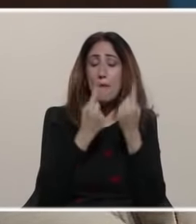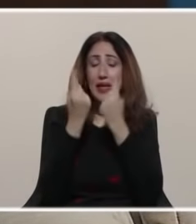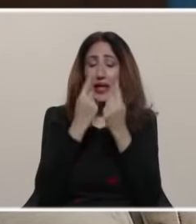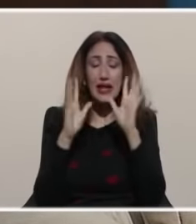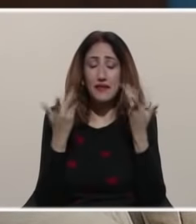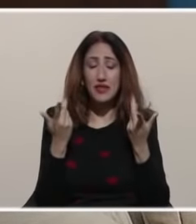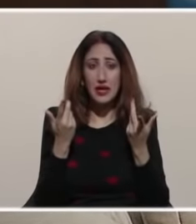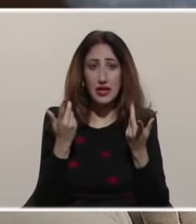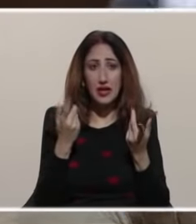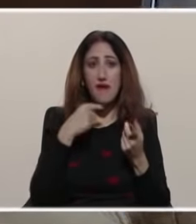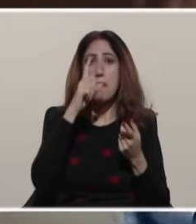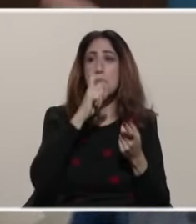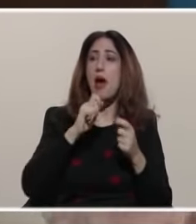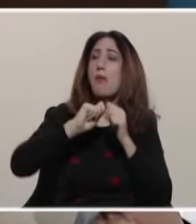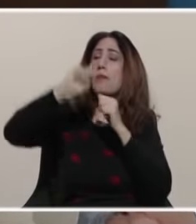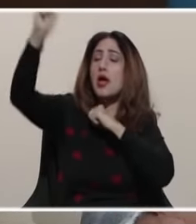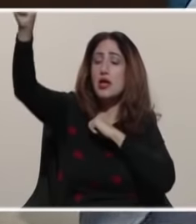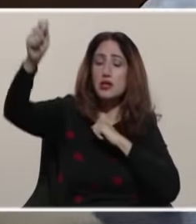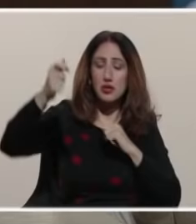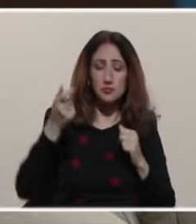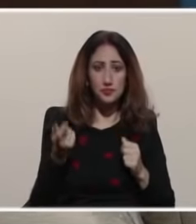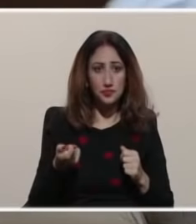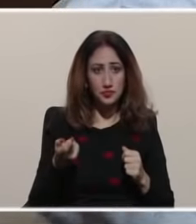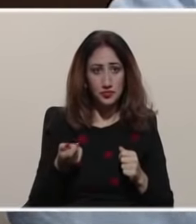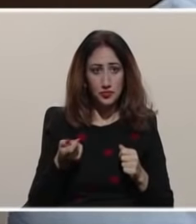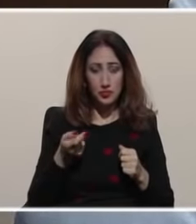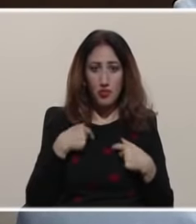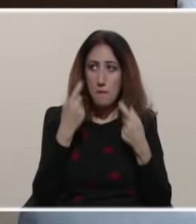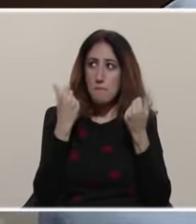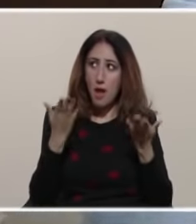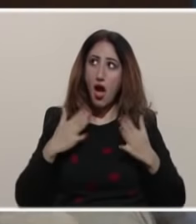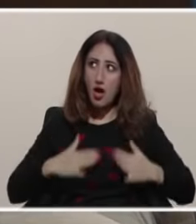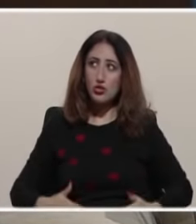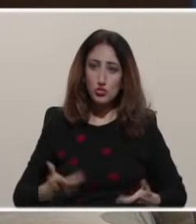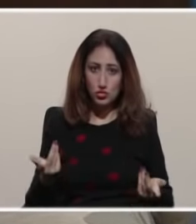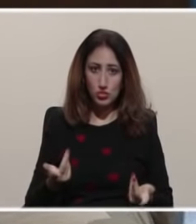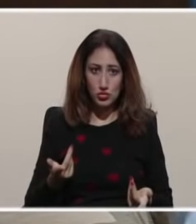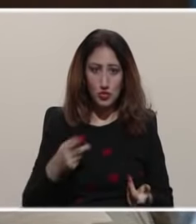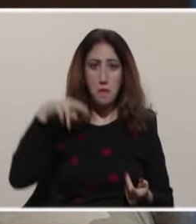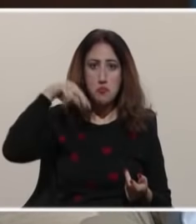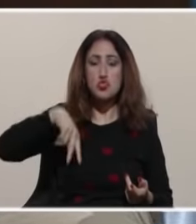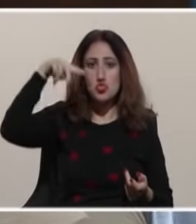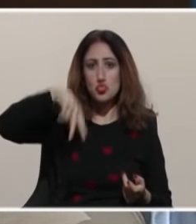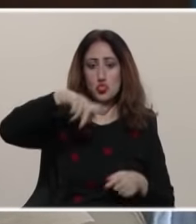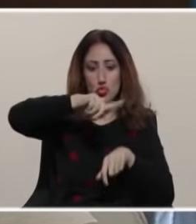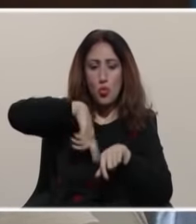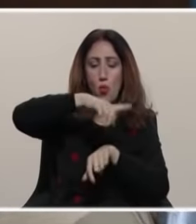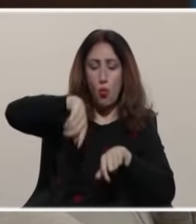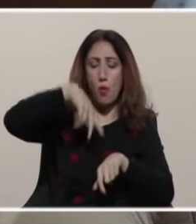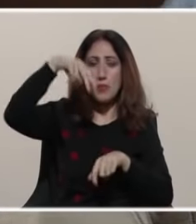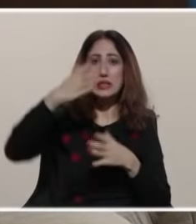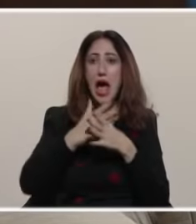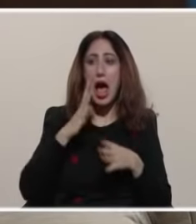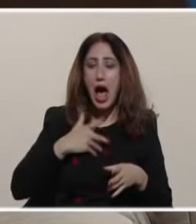صاحب الجنينة في البلد الفلانية، بلد بعيدة وهو ممعوش حتى الأجرة. فمشى على قدميه ساعات طوال